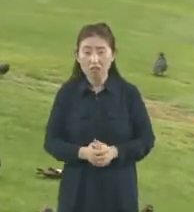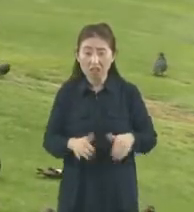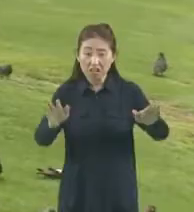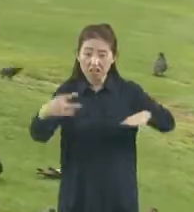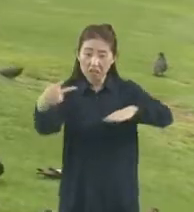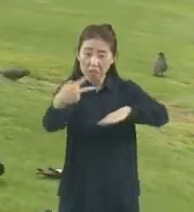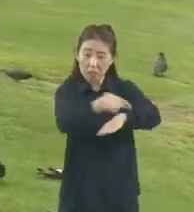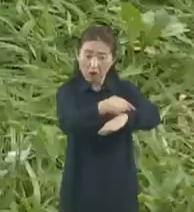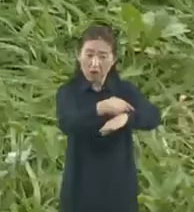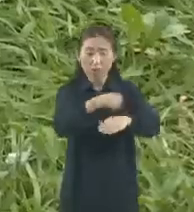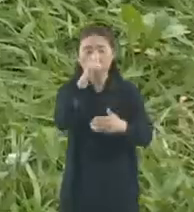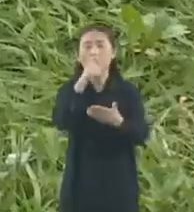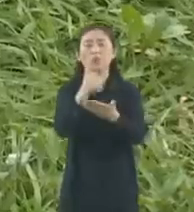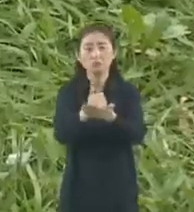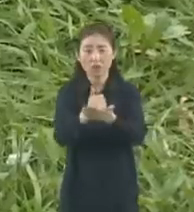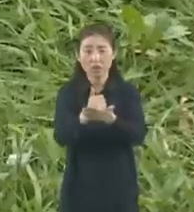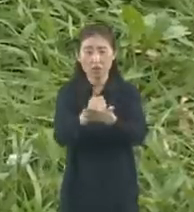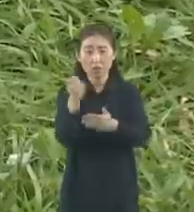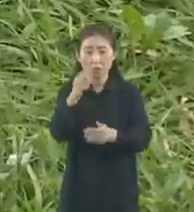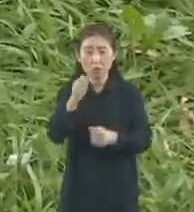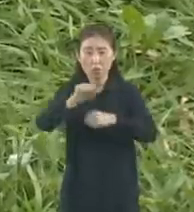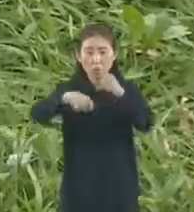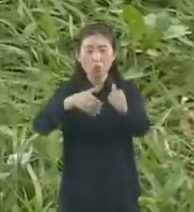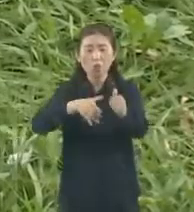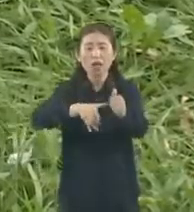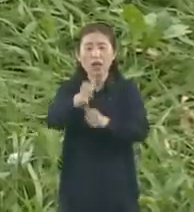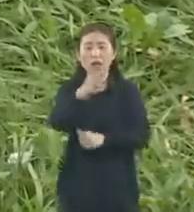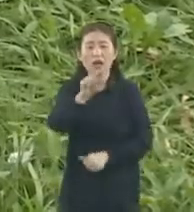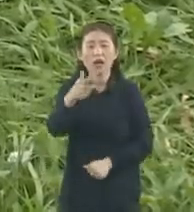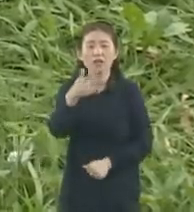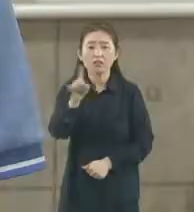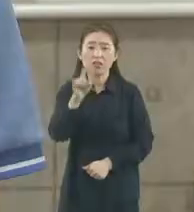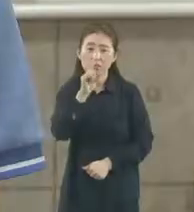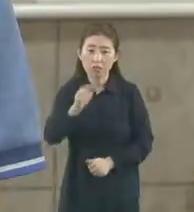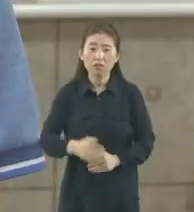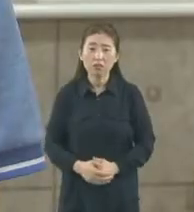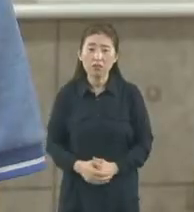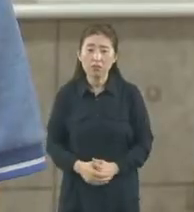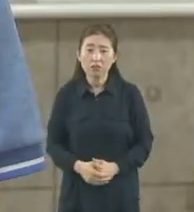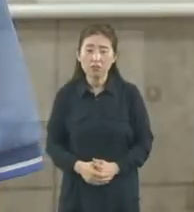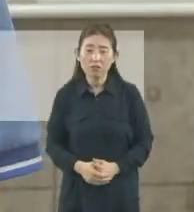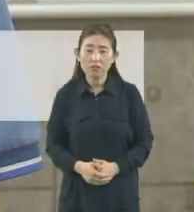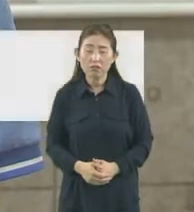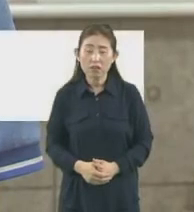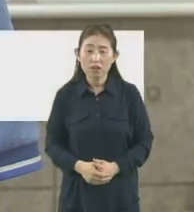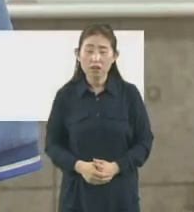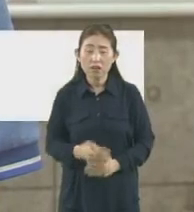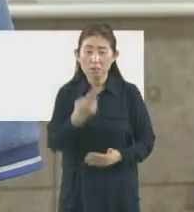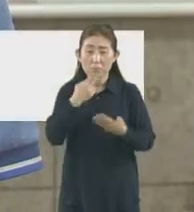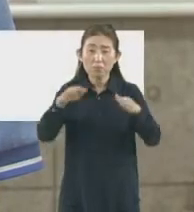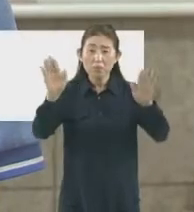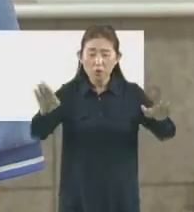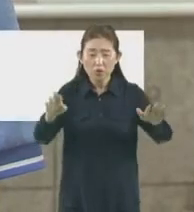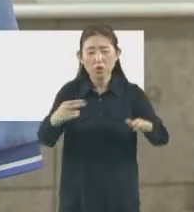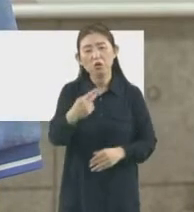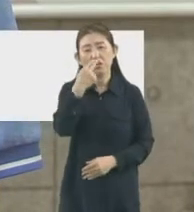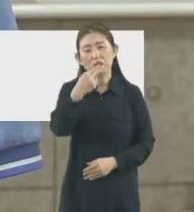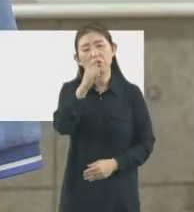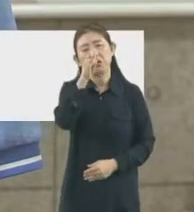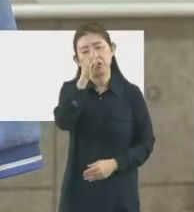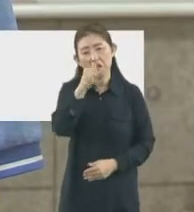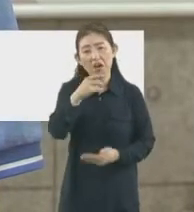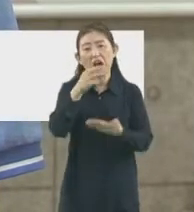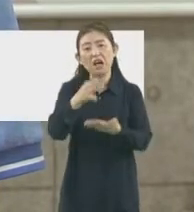절단은 명백한 범죄 이자 학대 라고 목소리를 높였습니다 제트 생명이 락온 가치가 있는 거거든요 근데 이